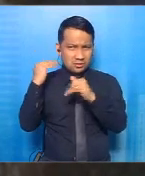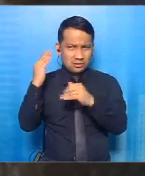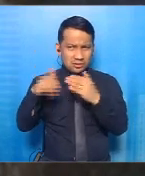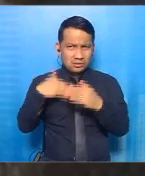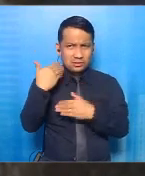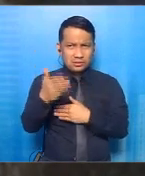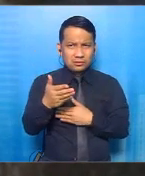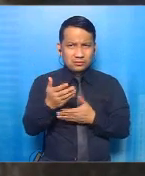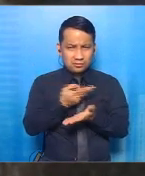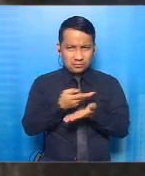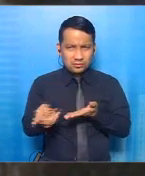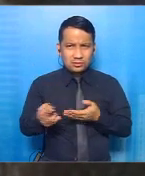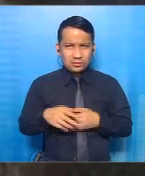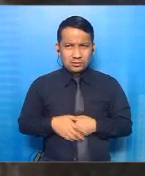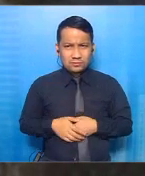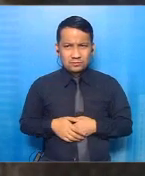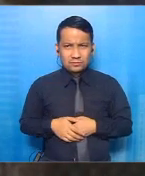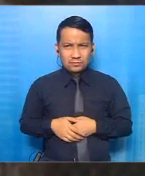nang naring nabigo.